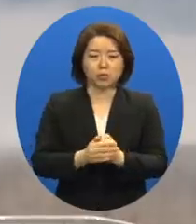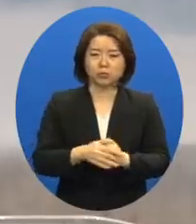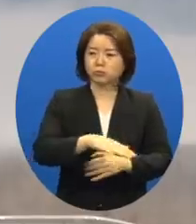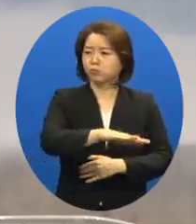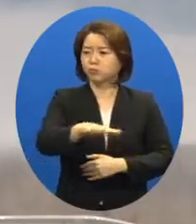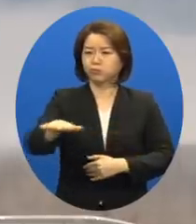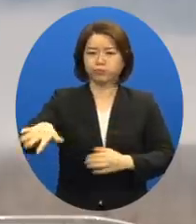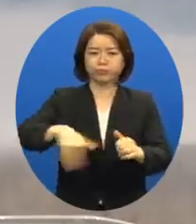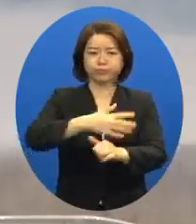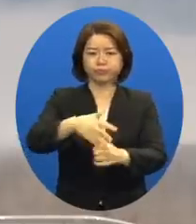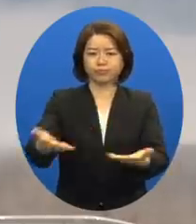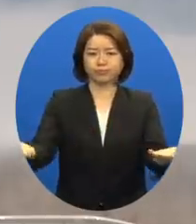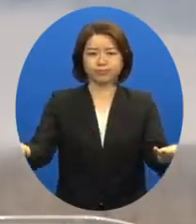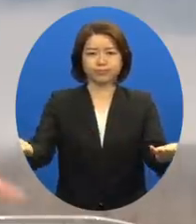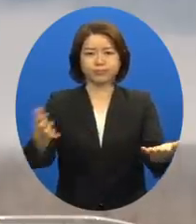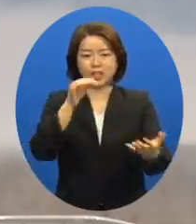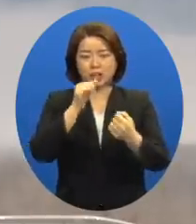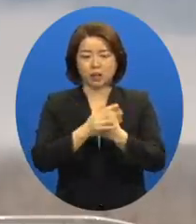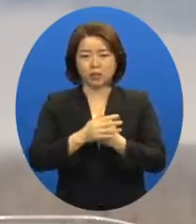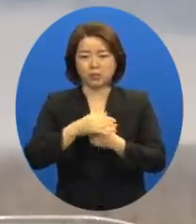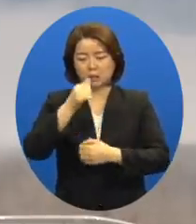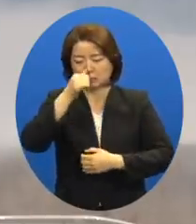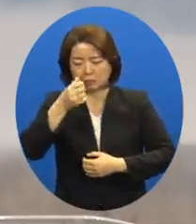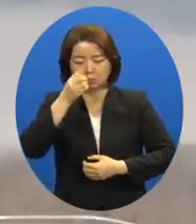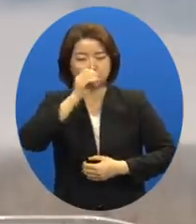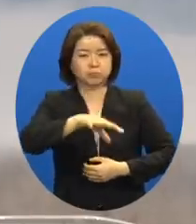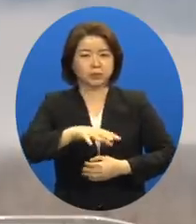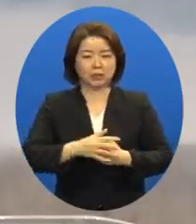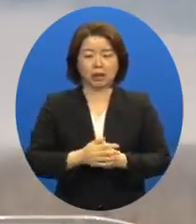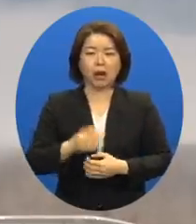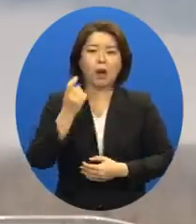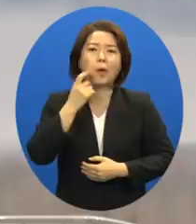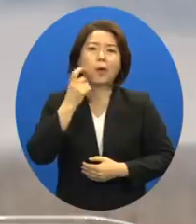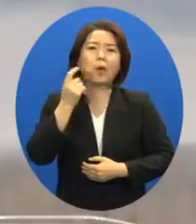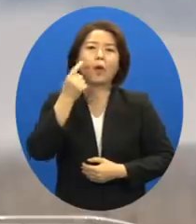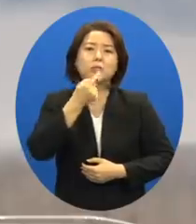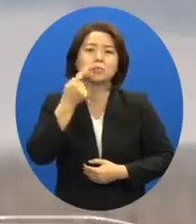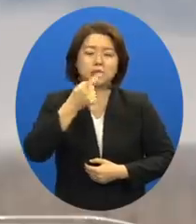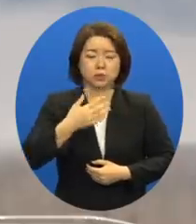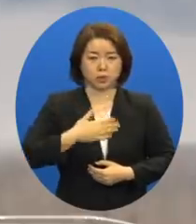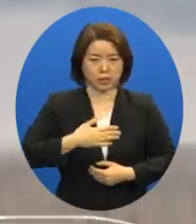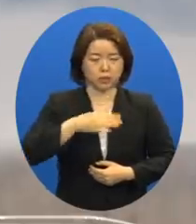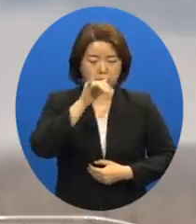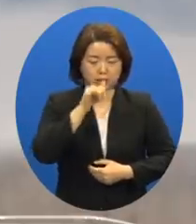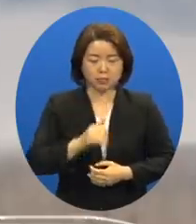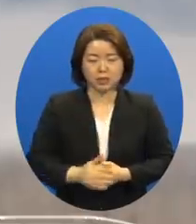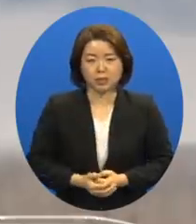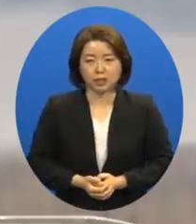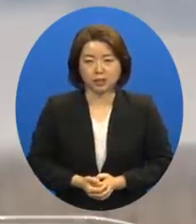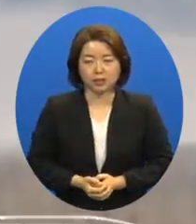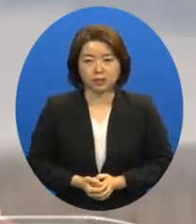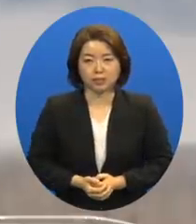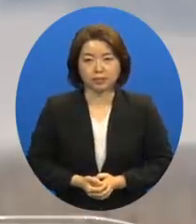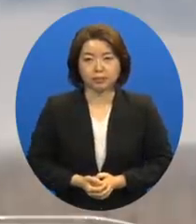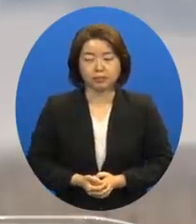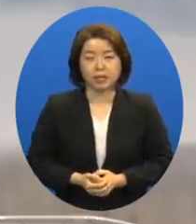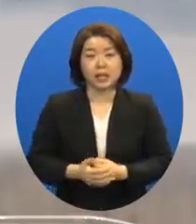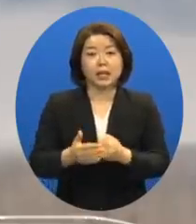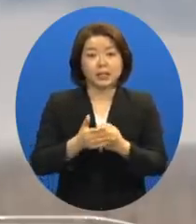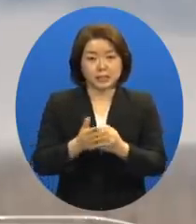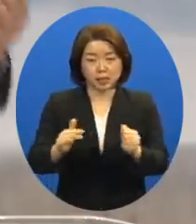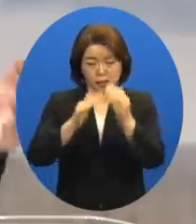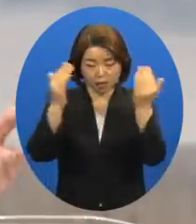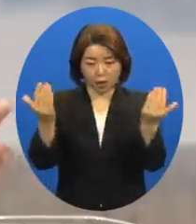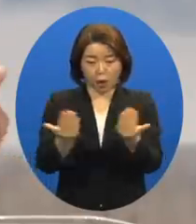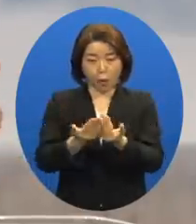냉랭합니다. 무시하는 거죠. 거짓말인 줄로 생각하는 겁니다. 그죠?